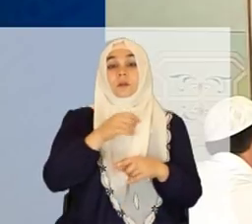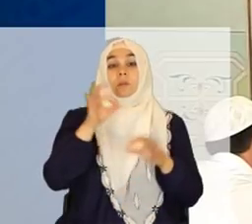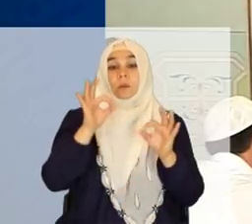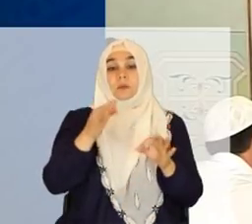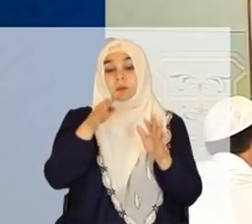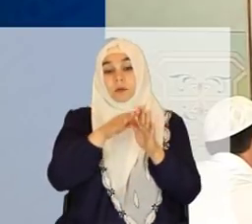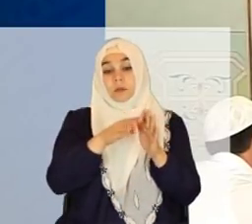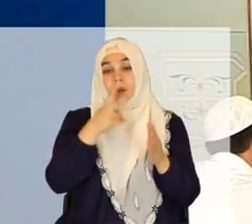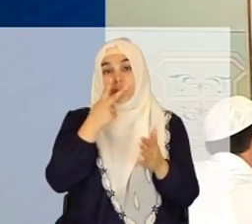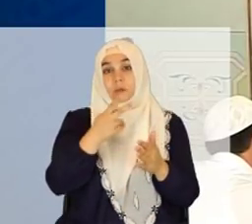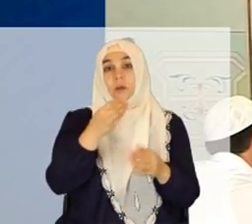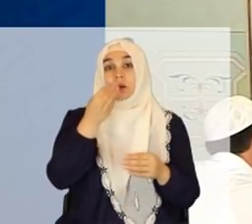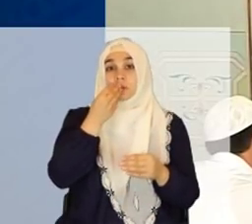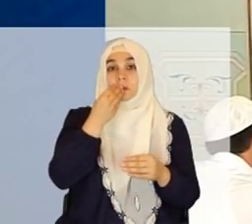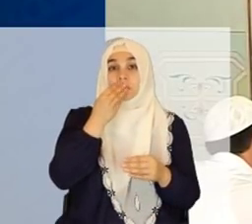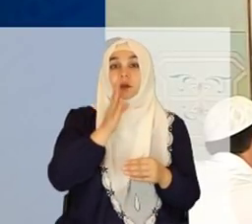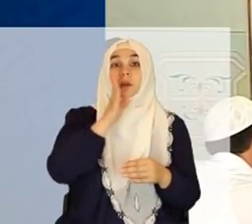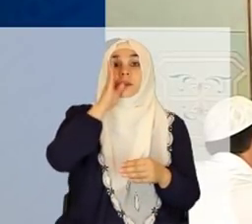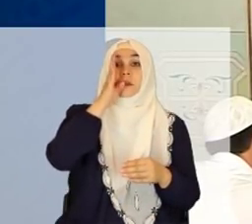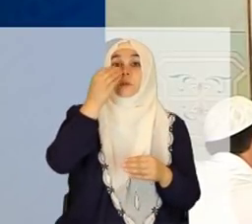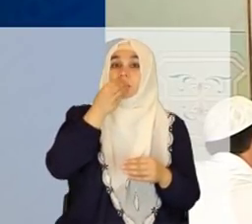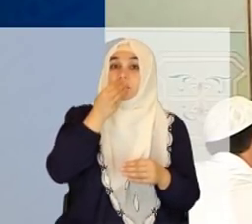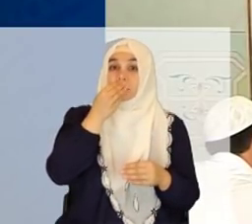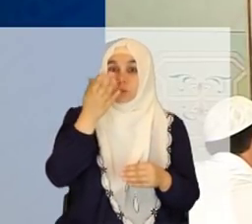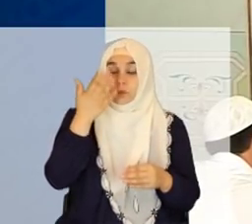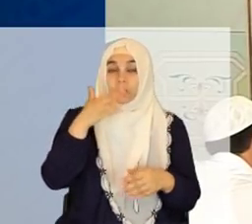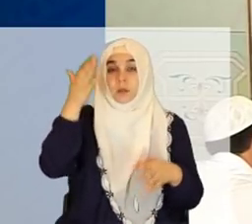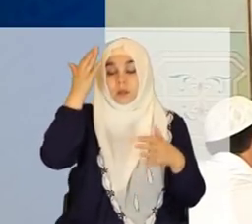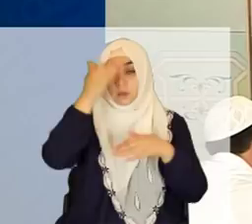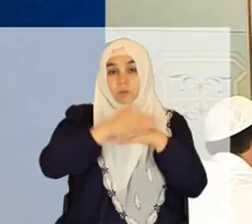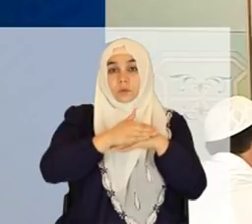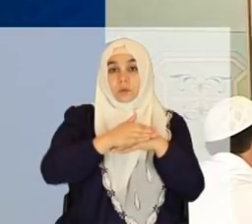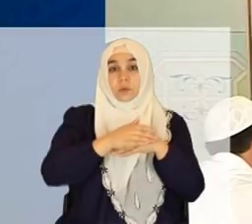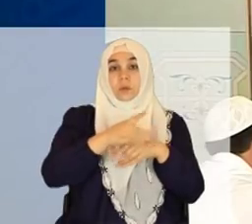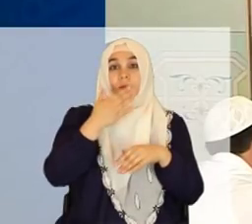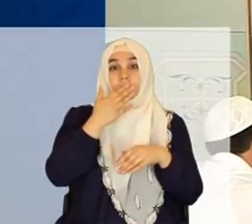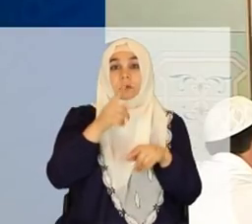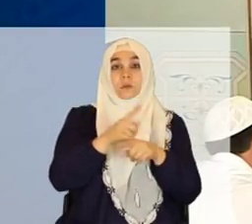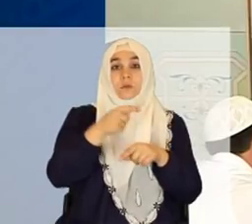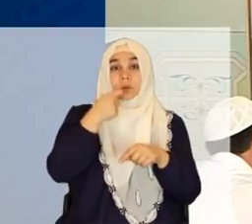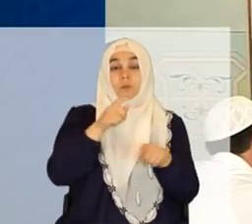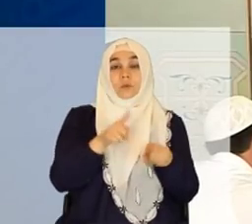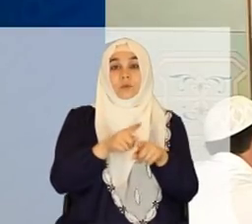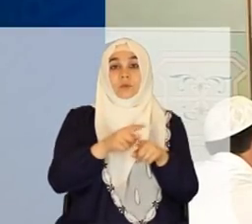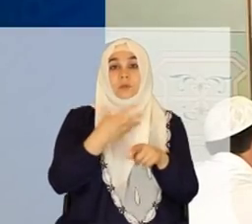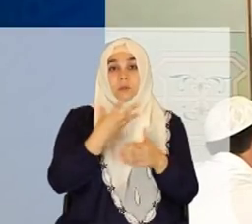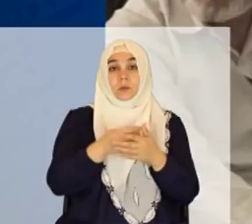qaraydi-da, nonushtani saharlik qiladi, kechki ovqatni iftorlik qiladi.